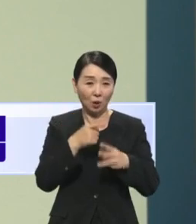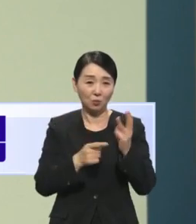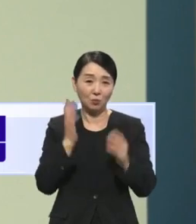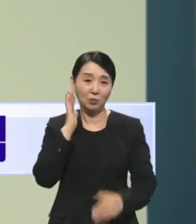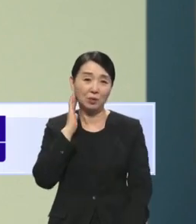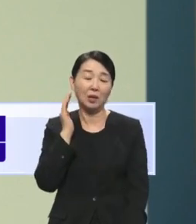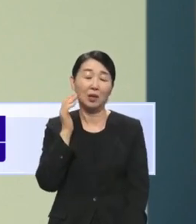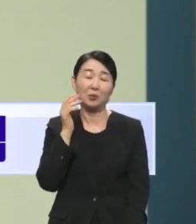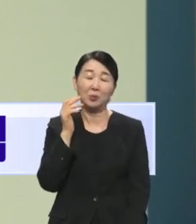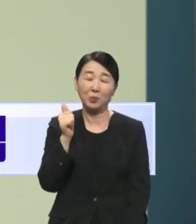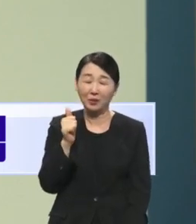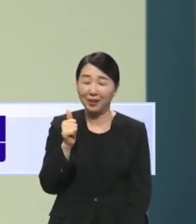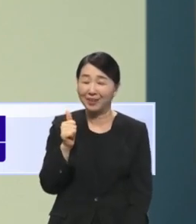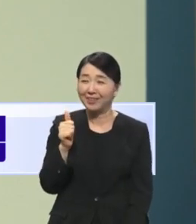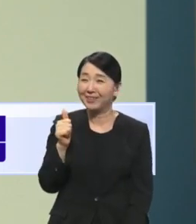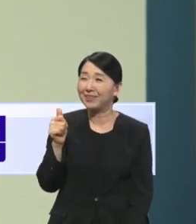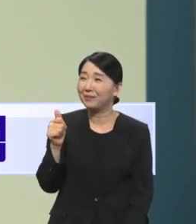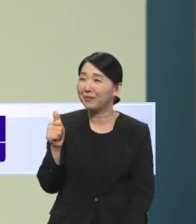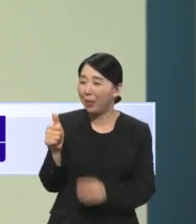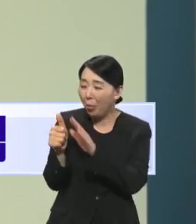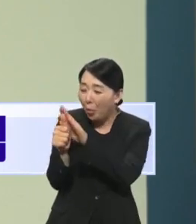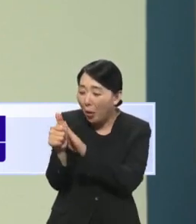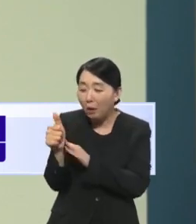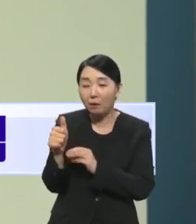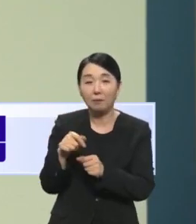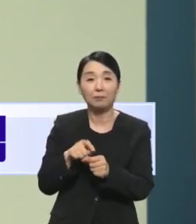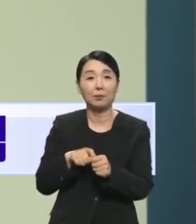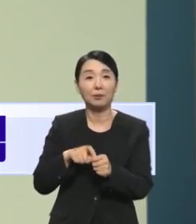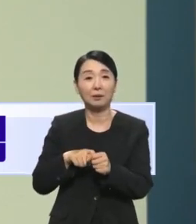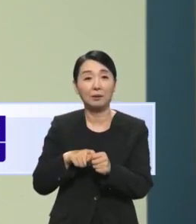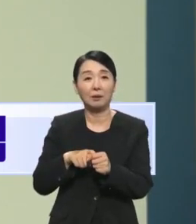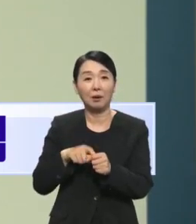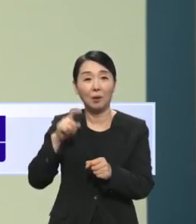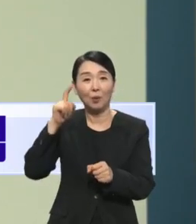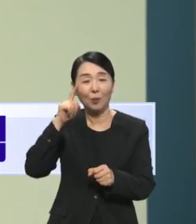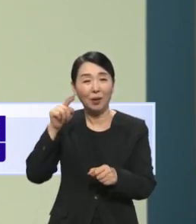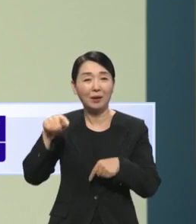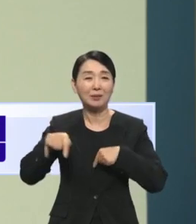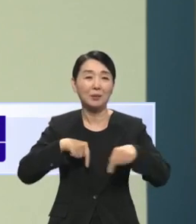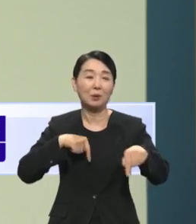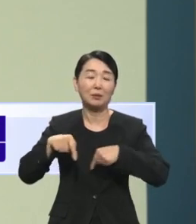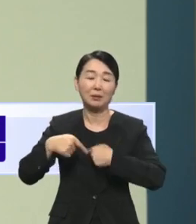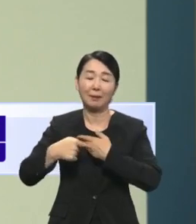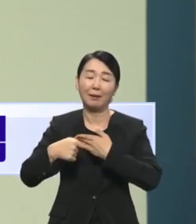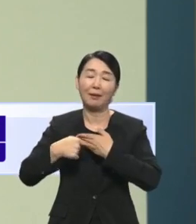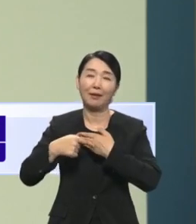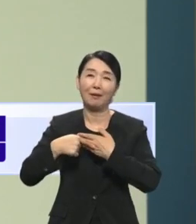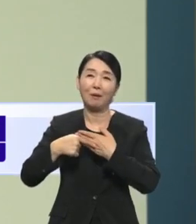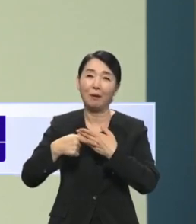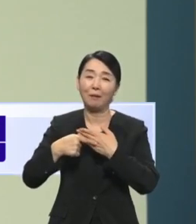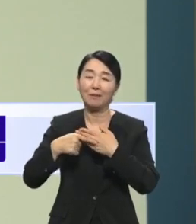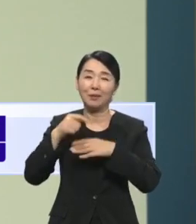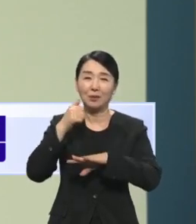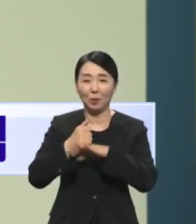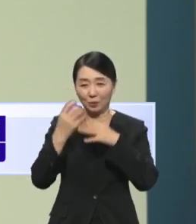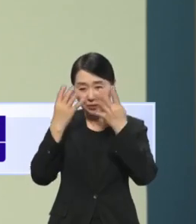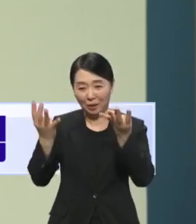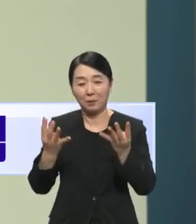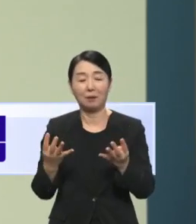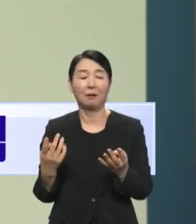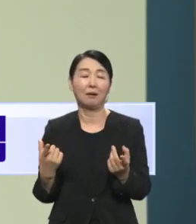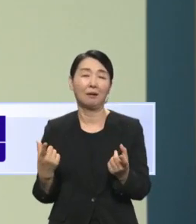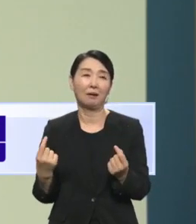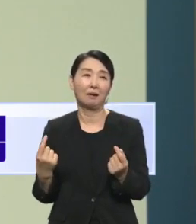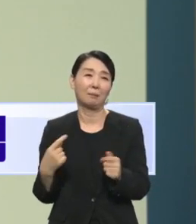대통령에서 빚을 졌는지 잘 모르겠지만 굉장히 정치적인 그런 사면권에 행사 아니냐 이런 저는